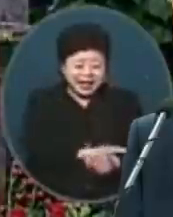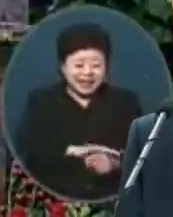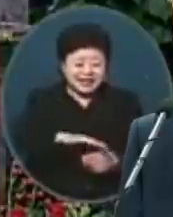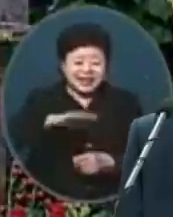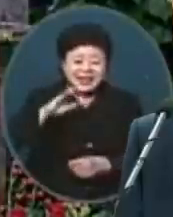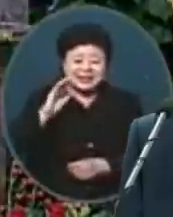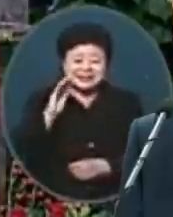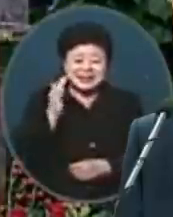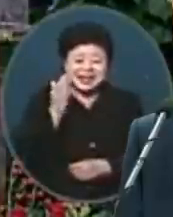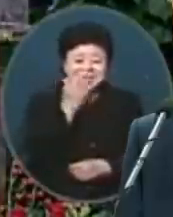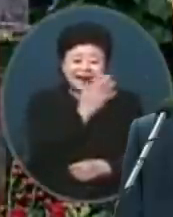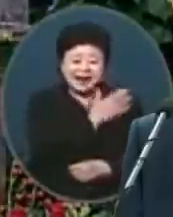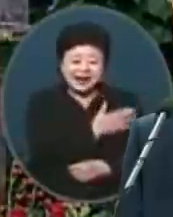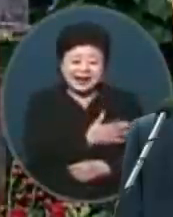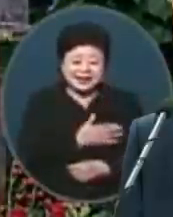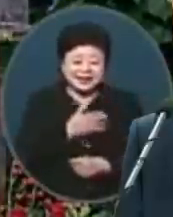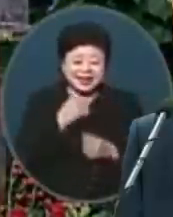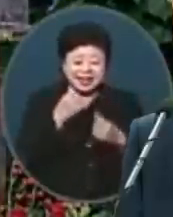범사에